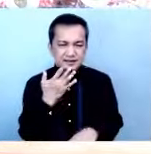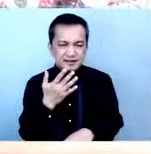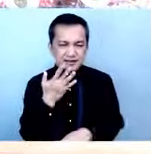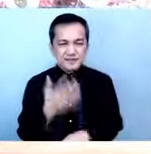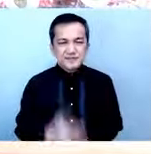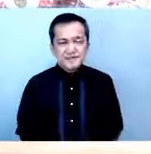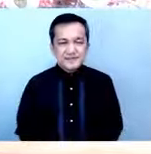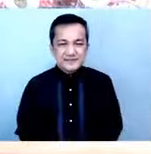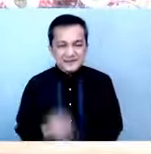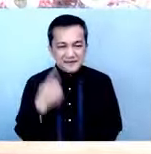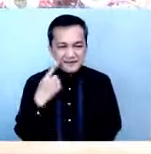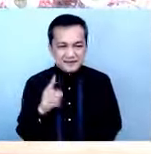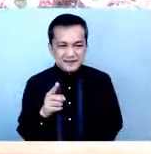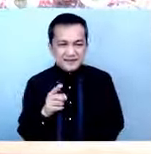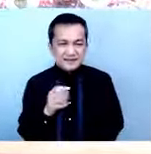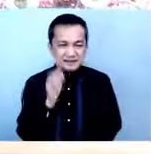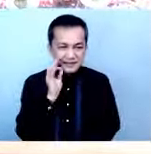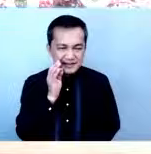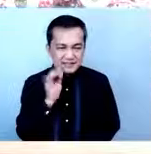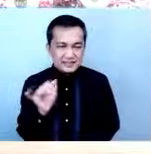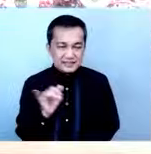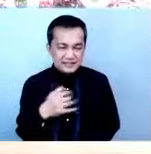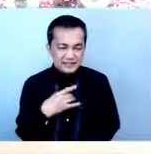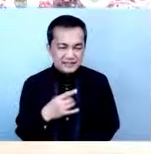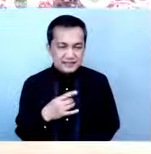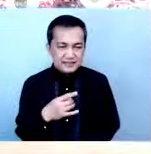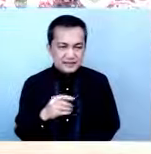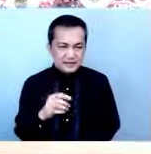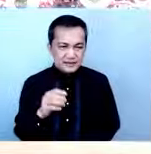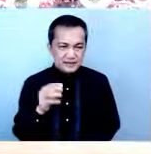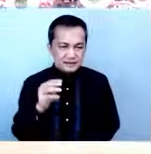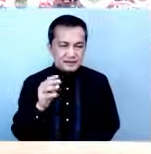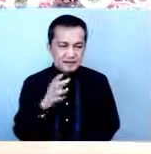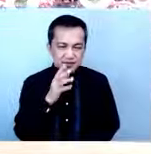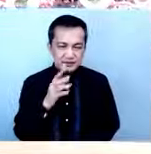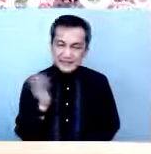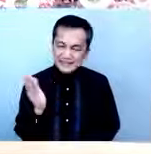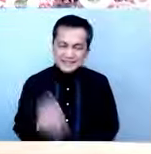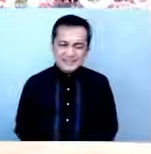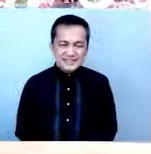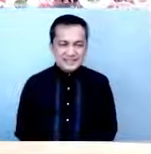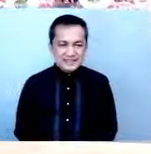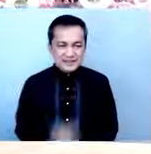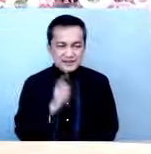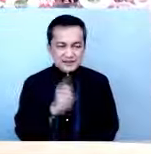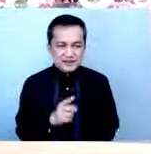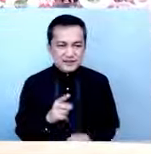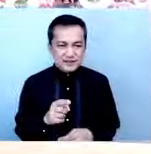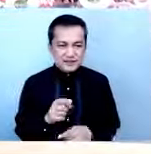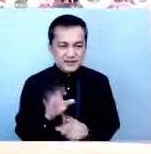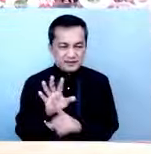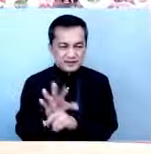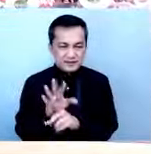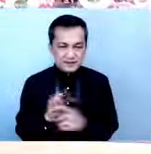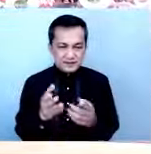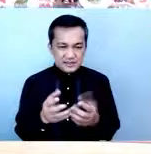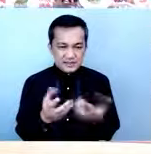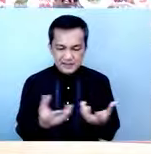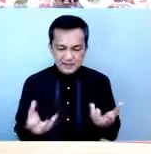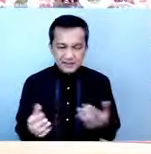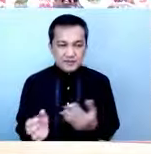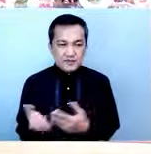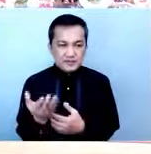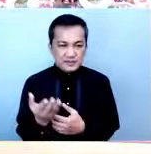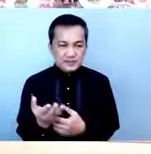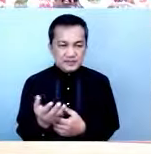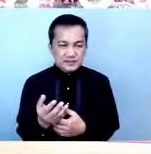Para sa mga fruitless life dyan, katulad ni Mami Chiggy. Sigurado mapatok sa inyo itong mga handa natin this morning. Dahil classic